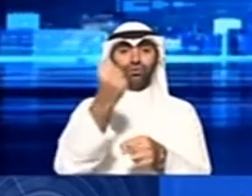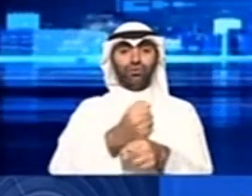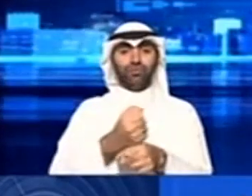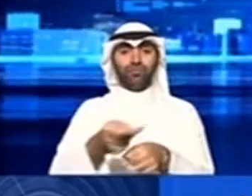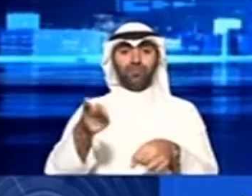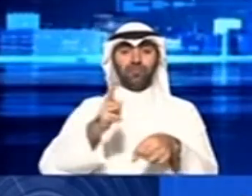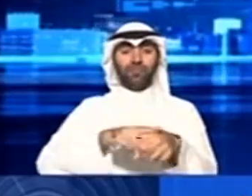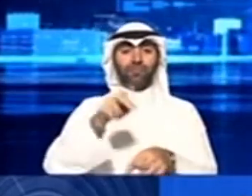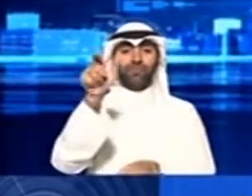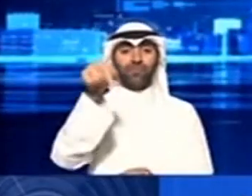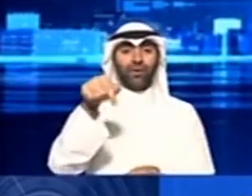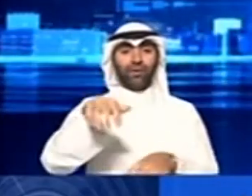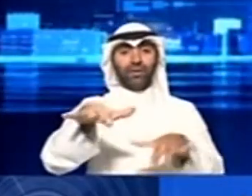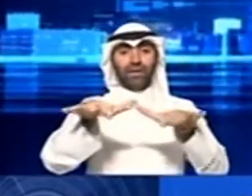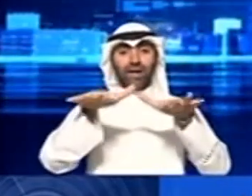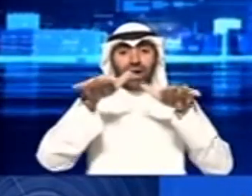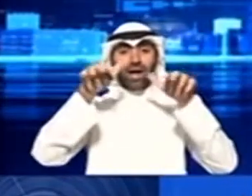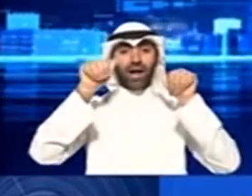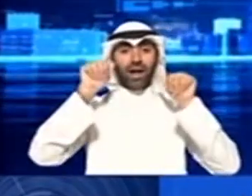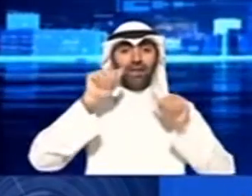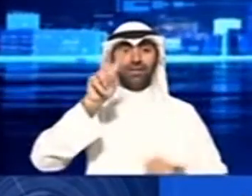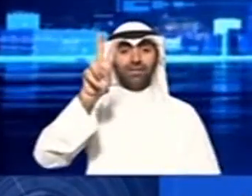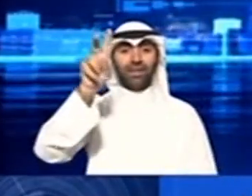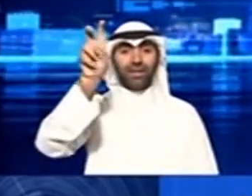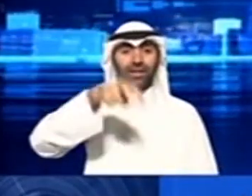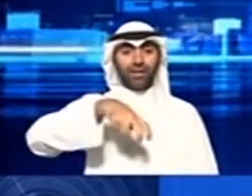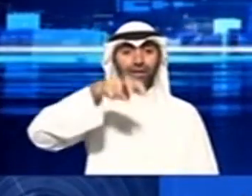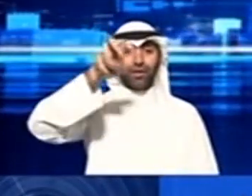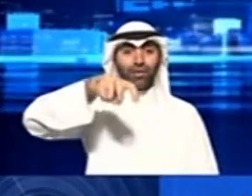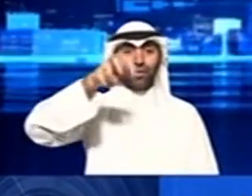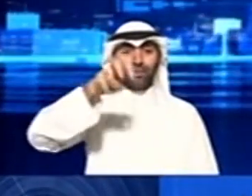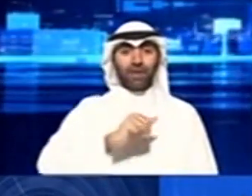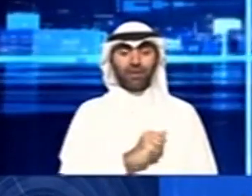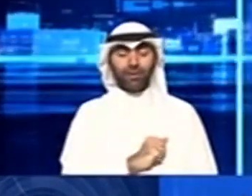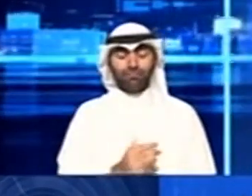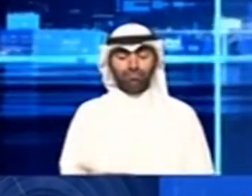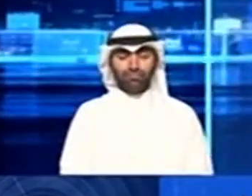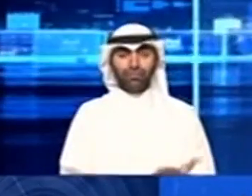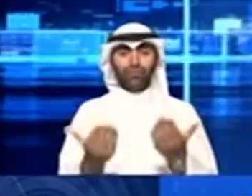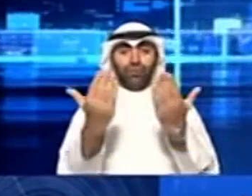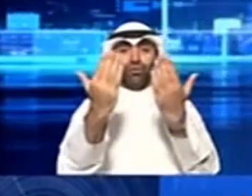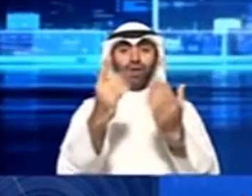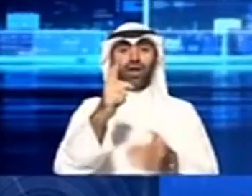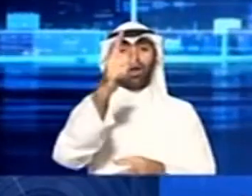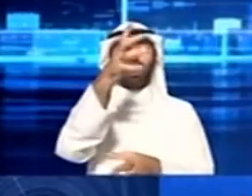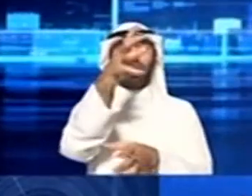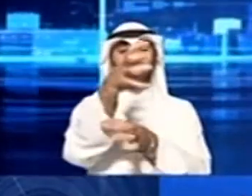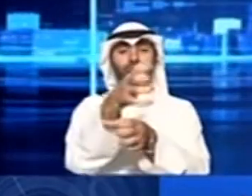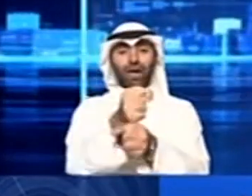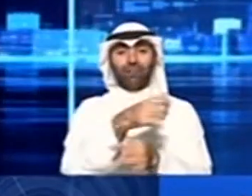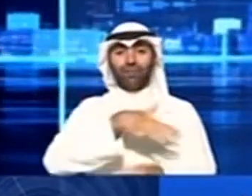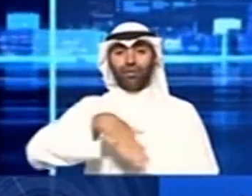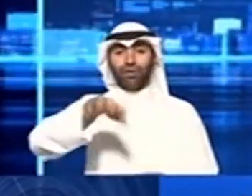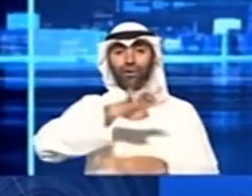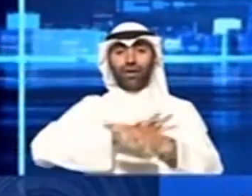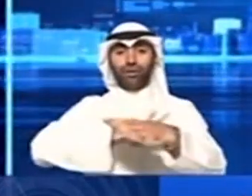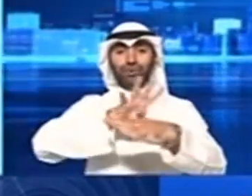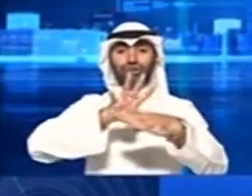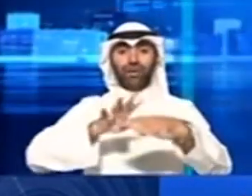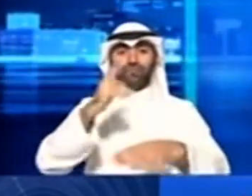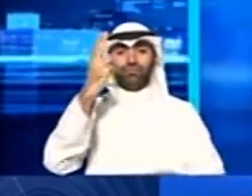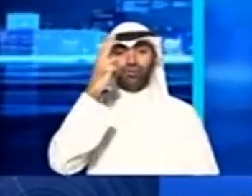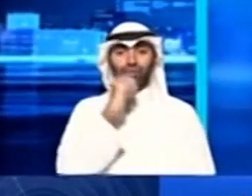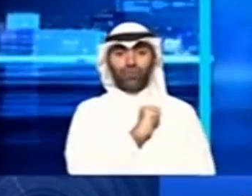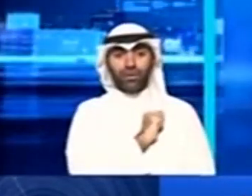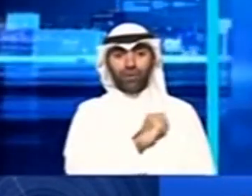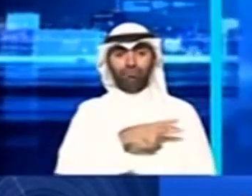1441 هجرية بفضل من الله تعالى، ثم بفضل الرعاية الكريمة التي أولاها خادم الحرمين الشريفين وحكومته